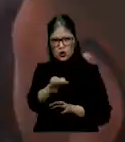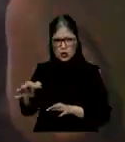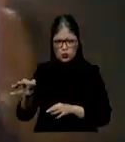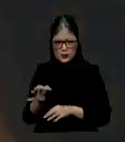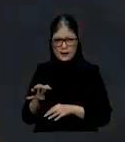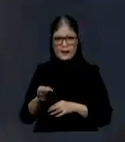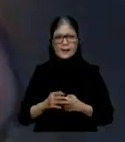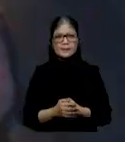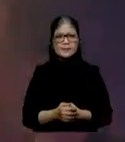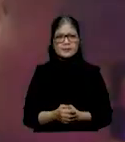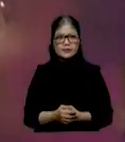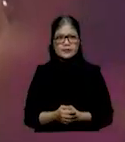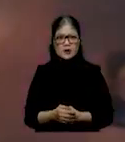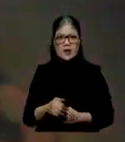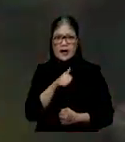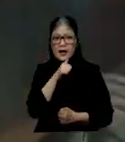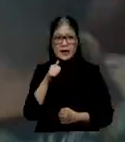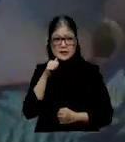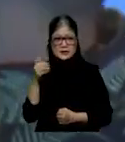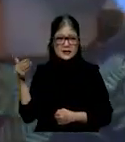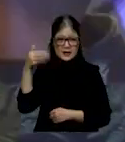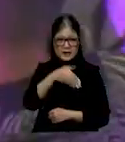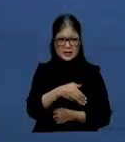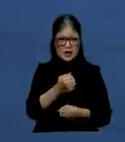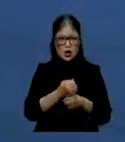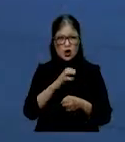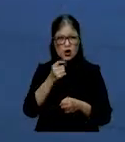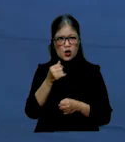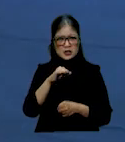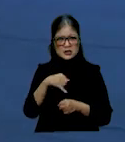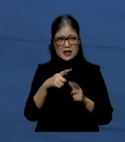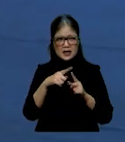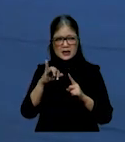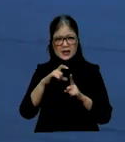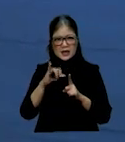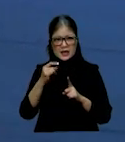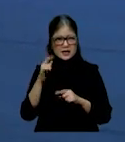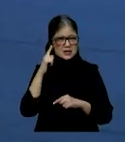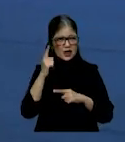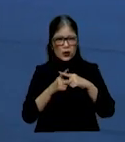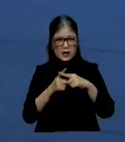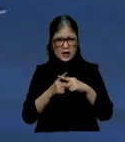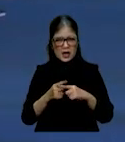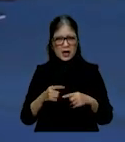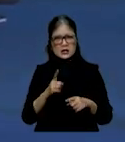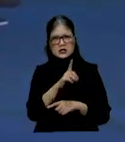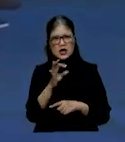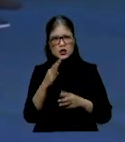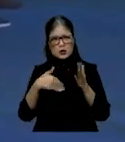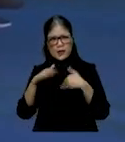Baru kehadiran Anis Baswedan di GOR Jatidiri Semarang Jawa Tengah disambut meriah ratusan mahasiswa dan pengurus